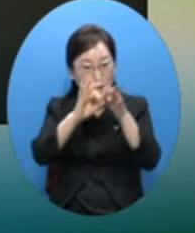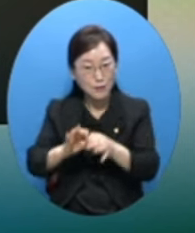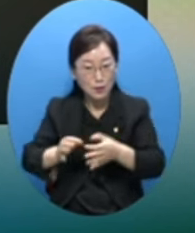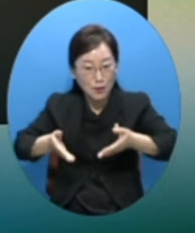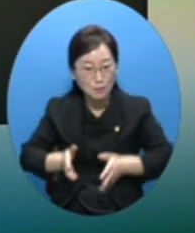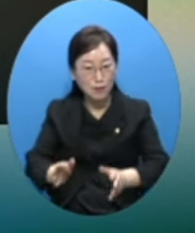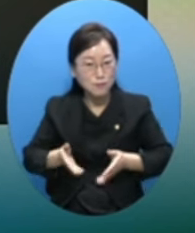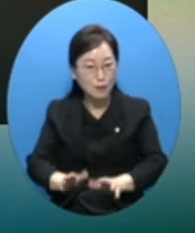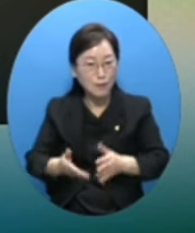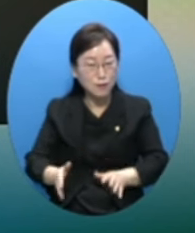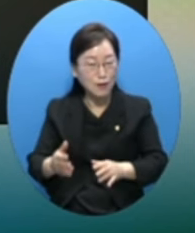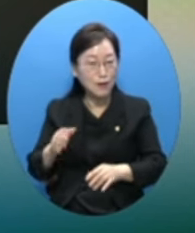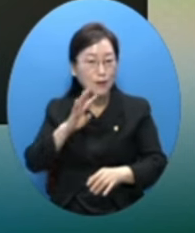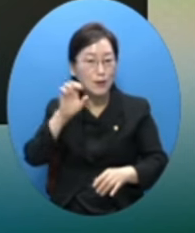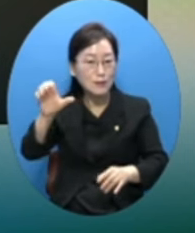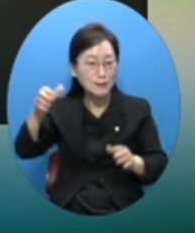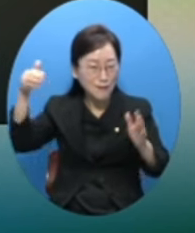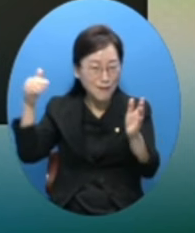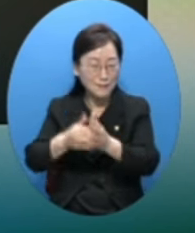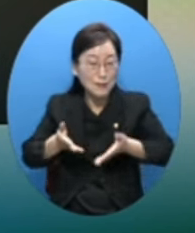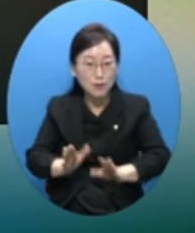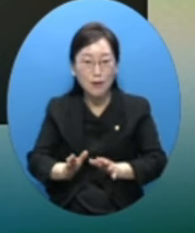열몇 명은 낳을 수 있을 거예요.